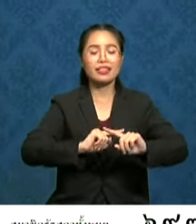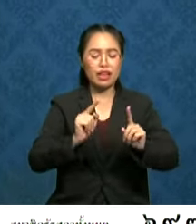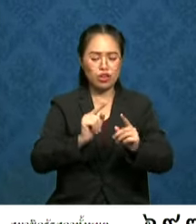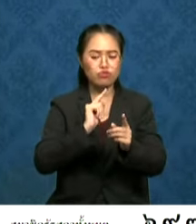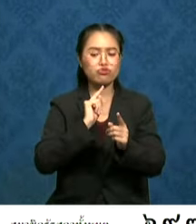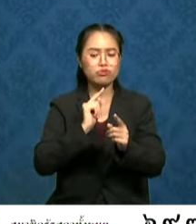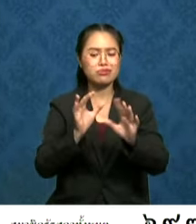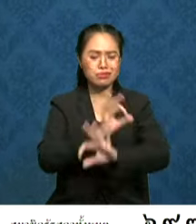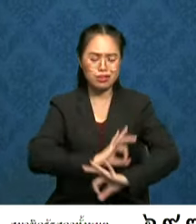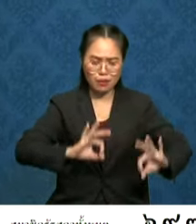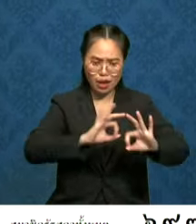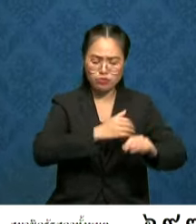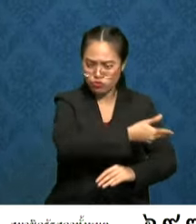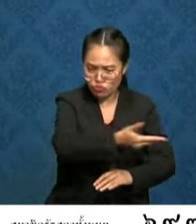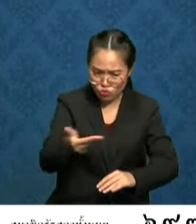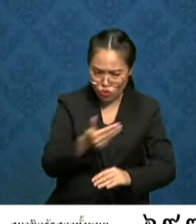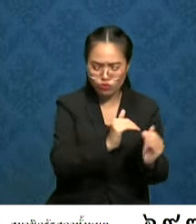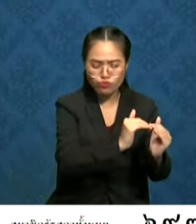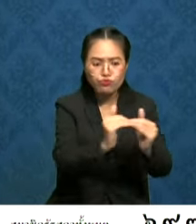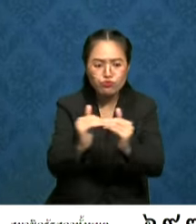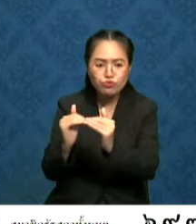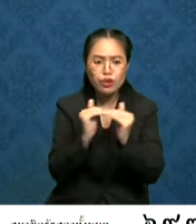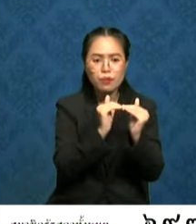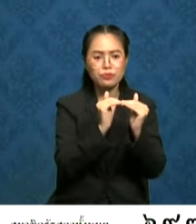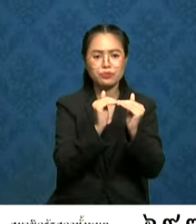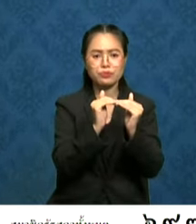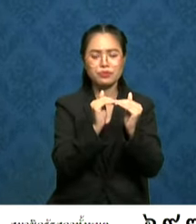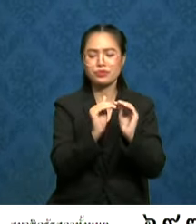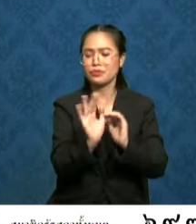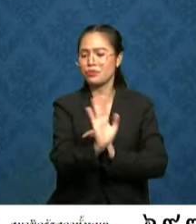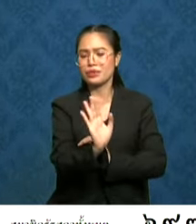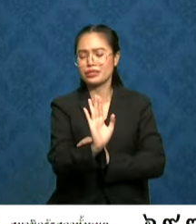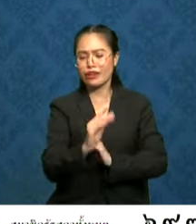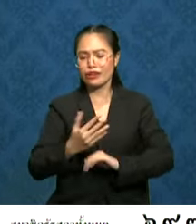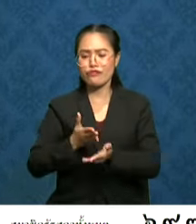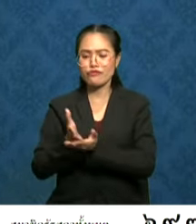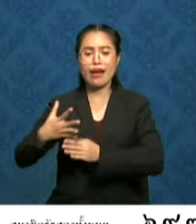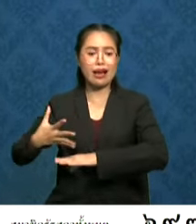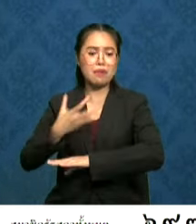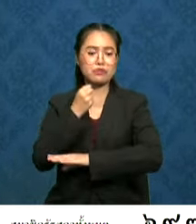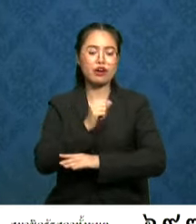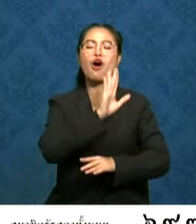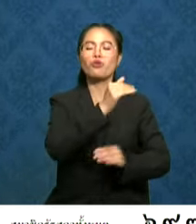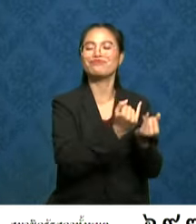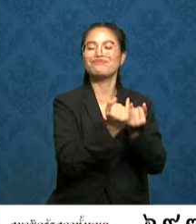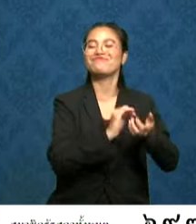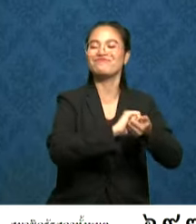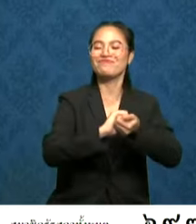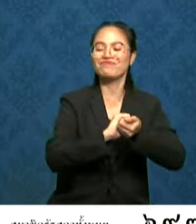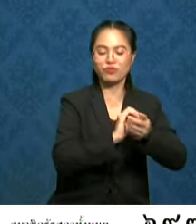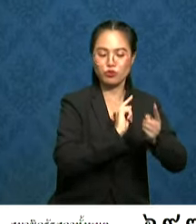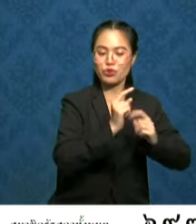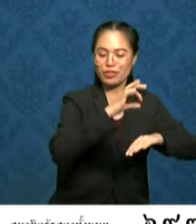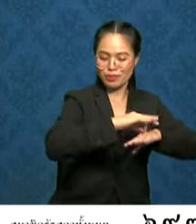ะทุกคนได้รับความยุติธรรมไม่ใช่แค่การที่นักการเมืองจับมือกันเพราะผลประโยชน์ลงตัวห